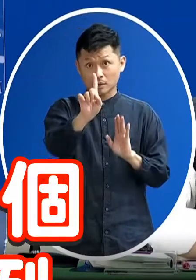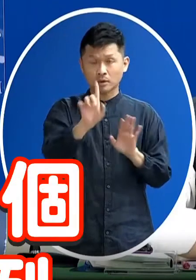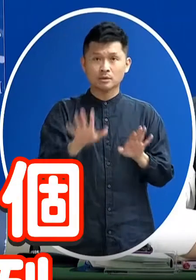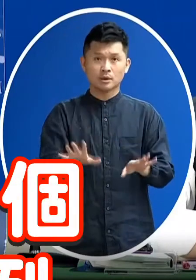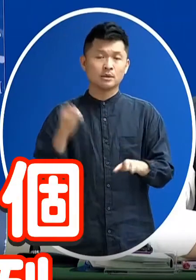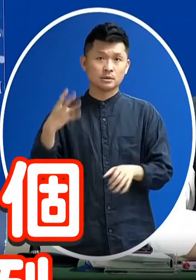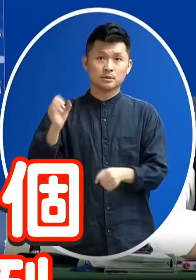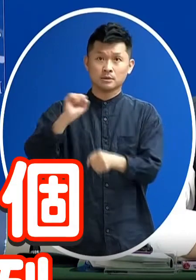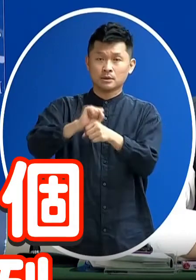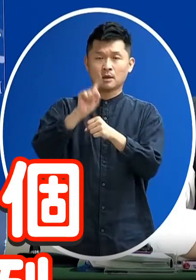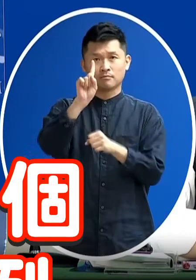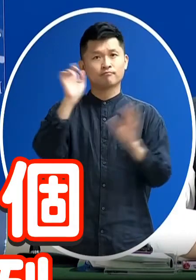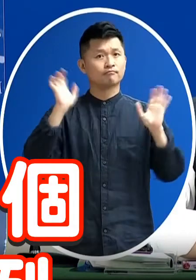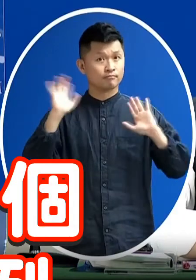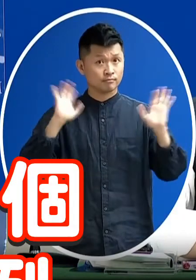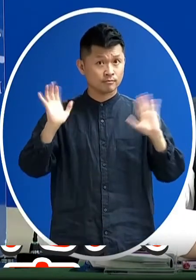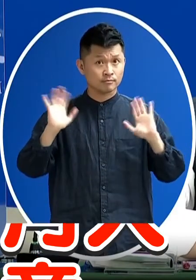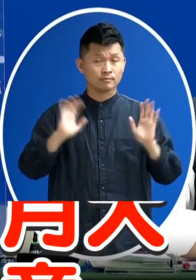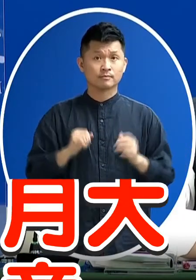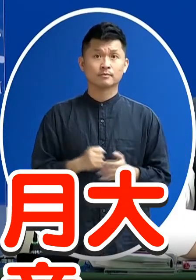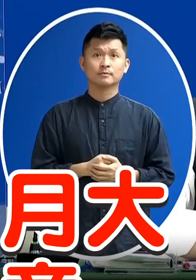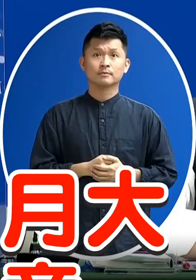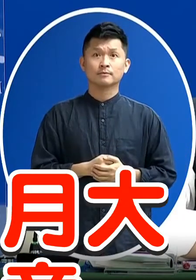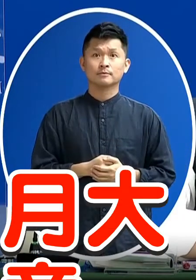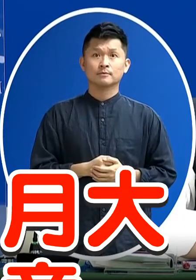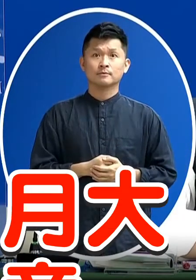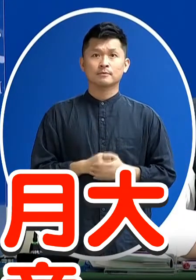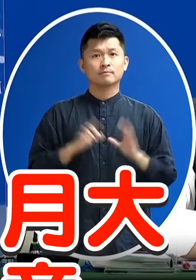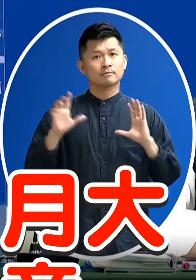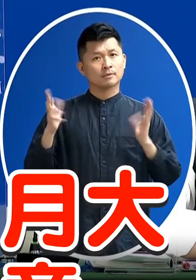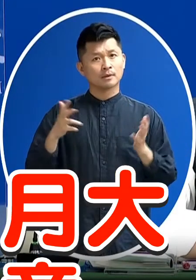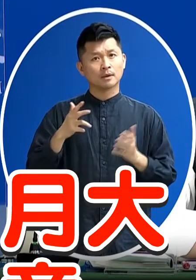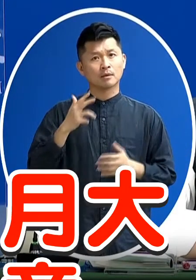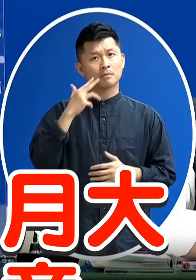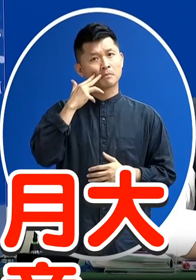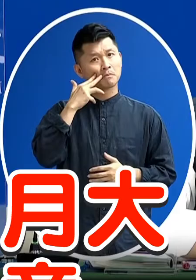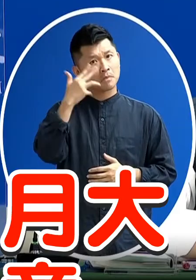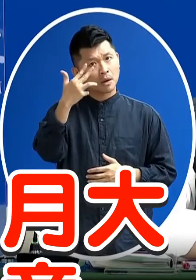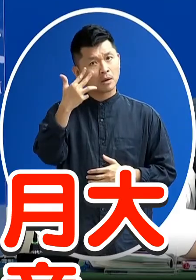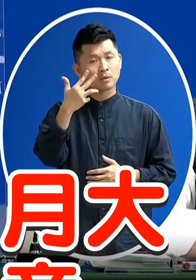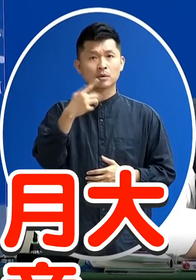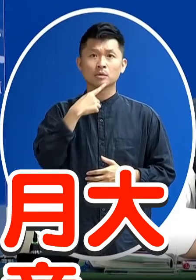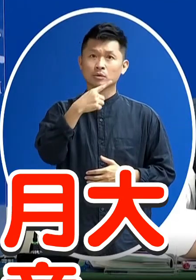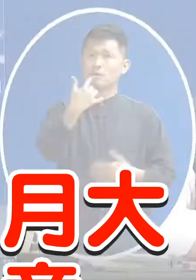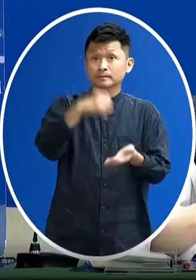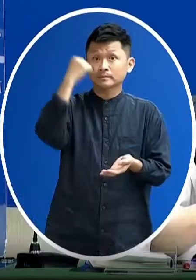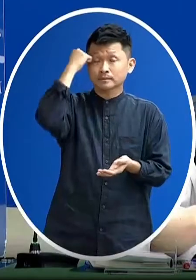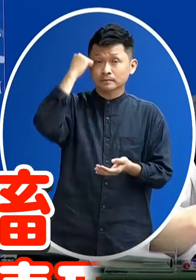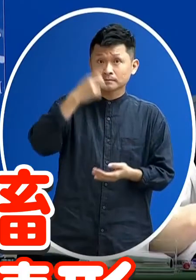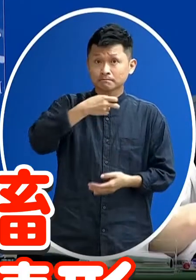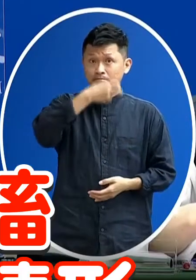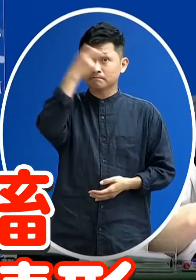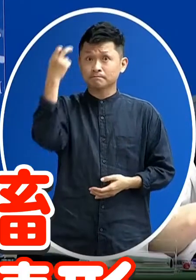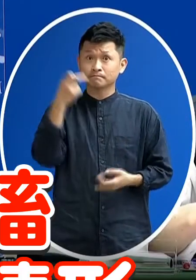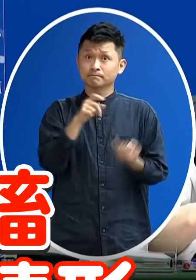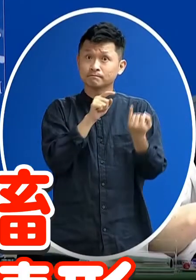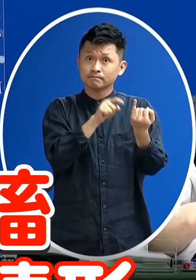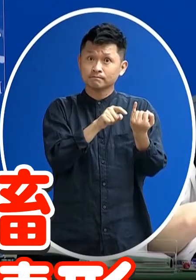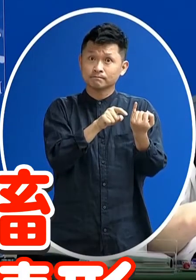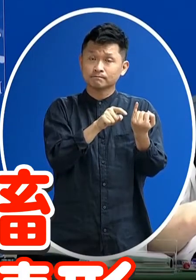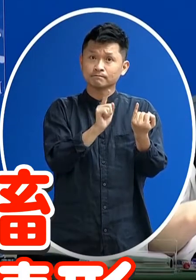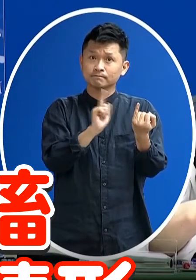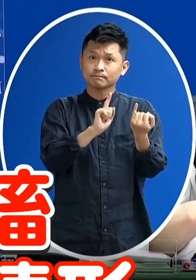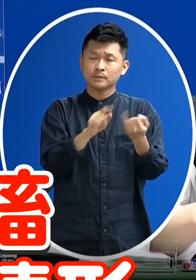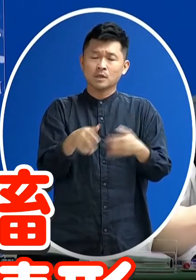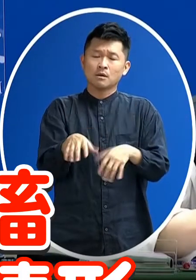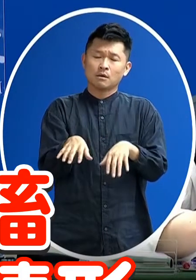今年有新增一个小朋友的病例，这是一个大概8个多月大，未满1岁的一个女童，她有这个持